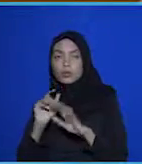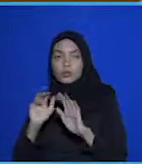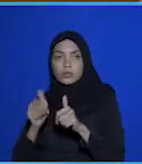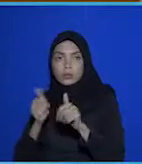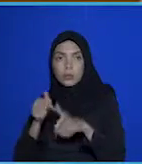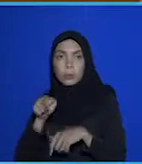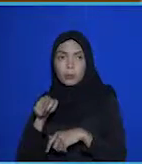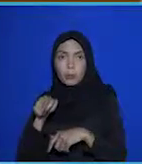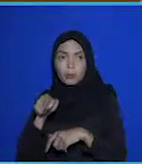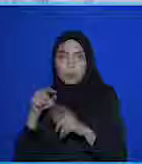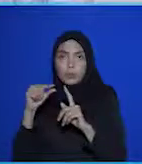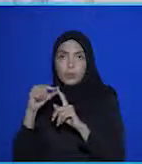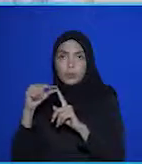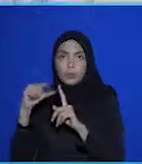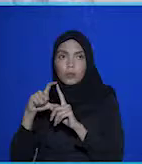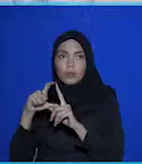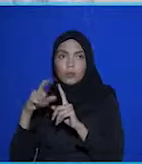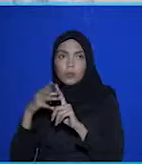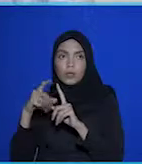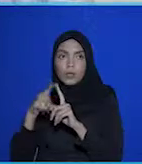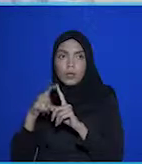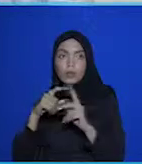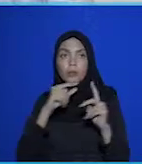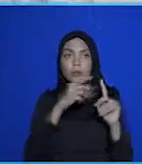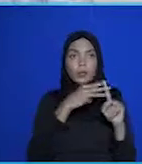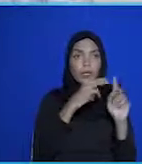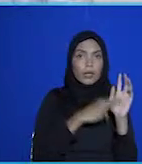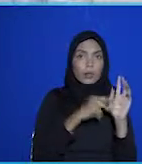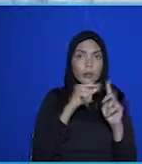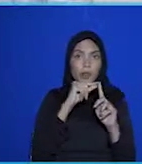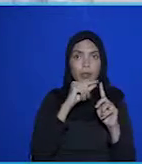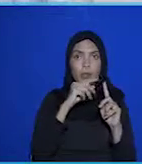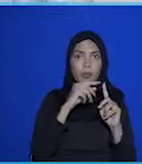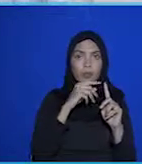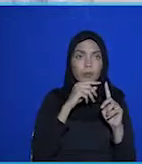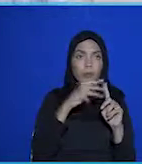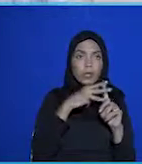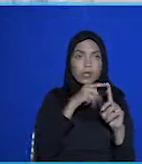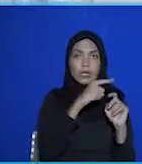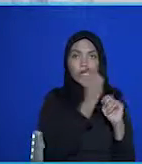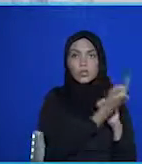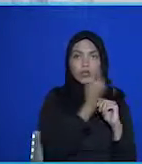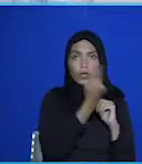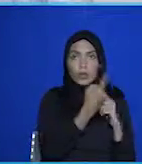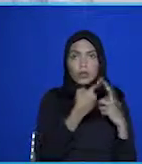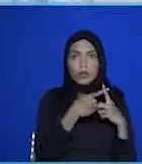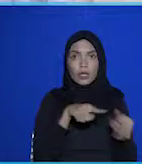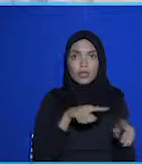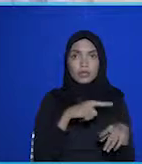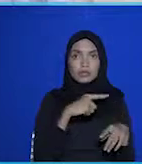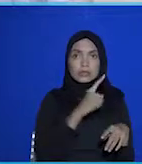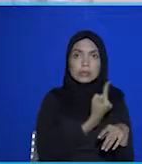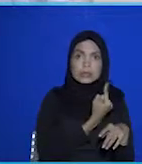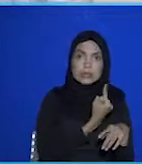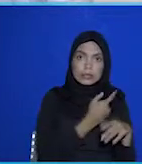ini, selain BNPB kan tingkat nasional ya, tapi kan tidak mungkin BNPB itu secara nasional kerja